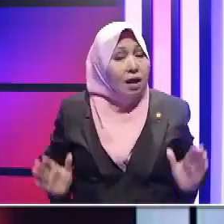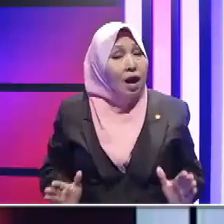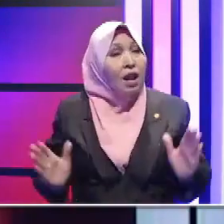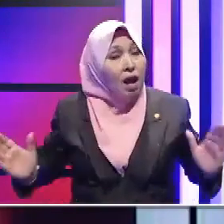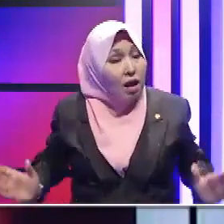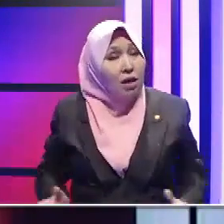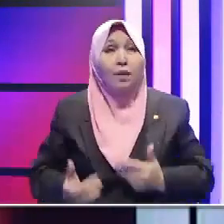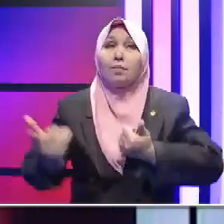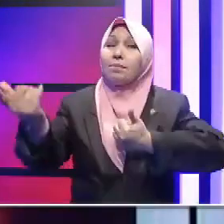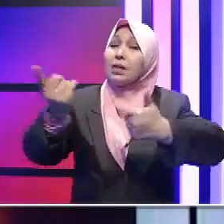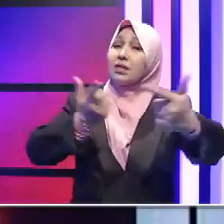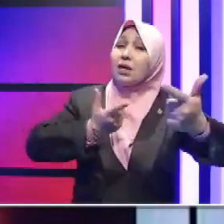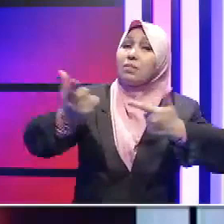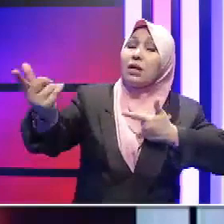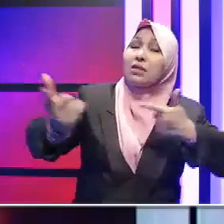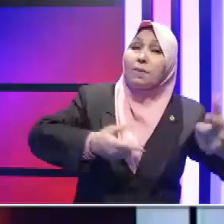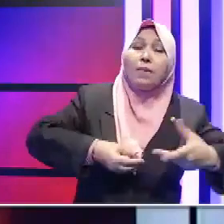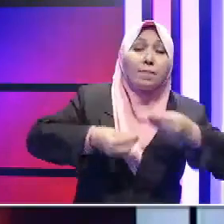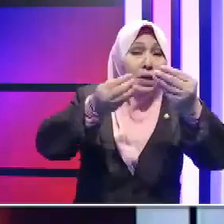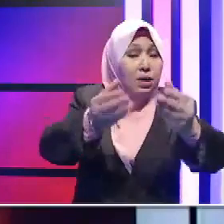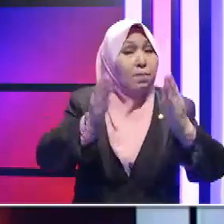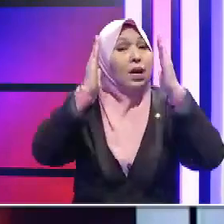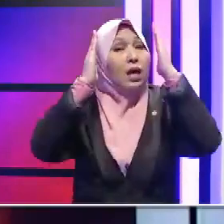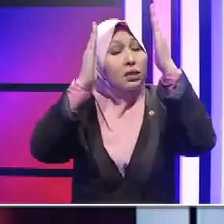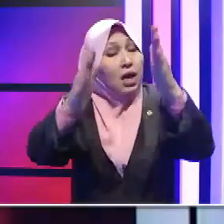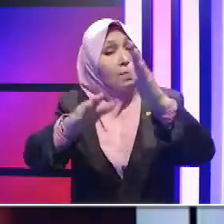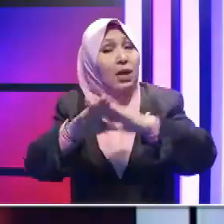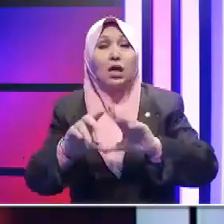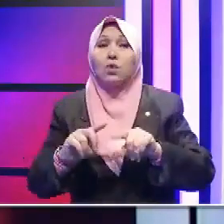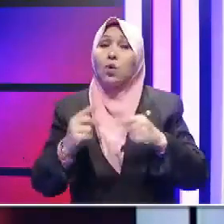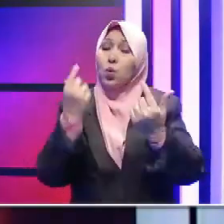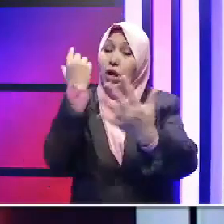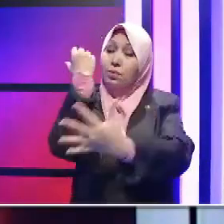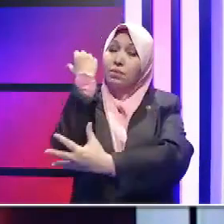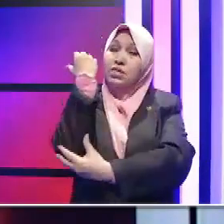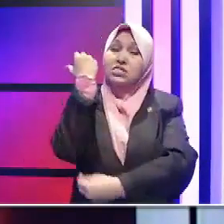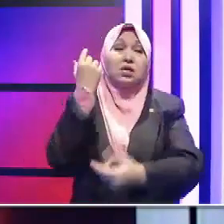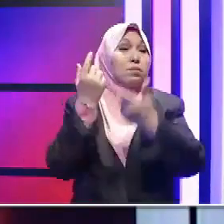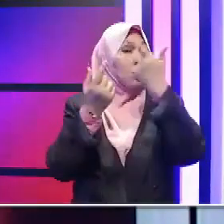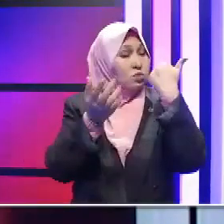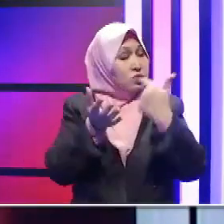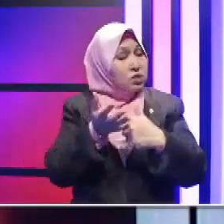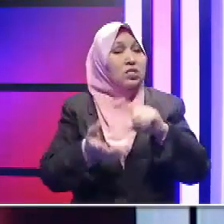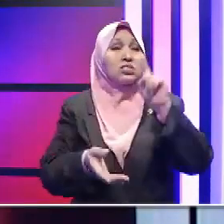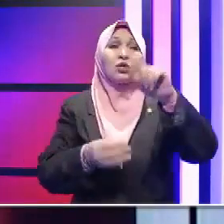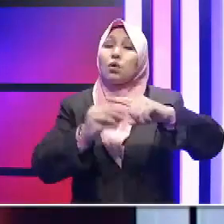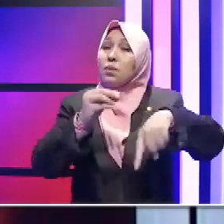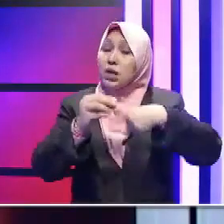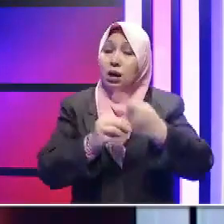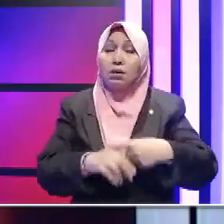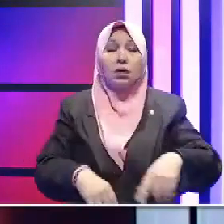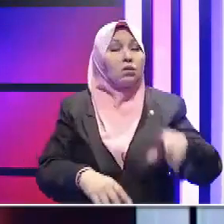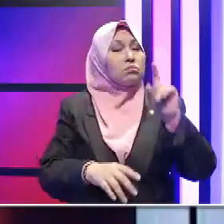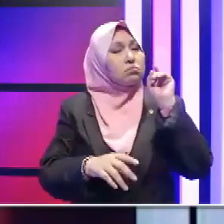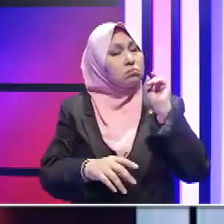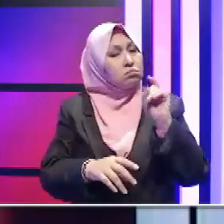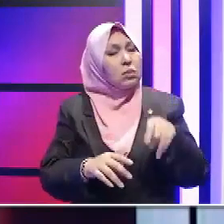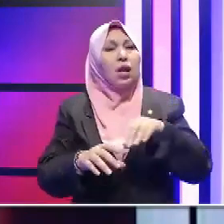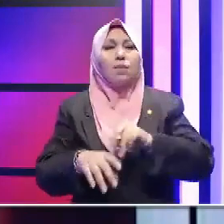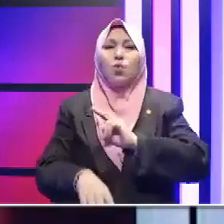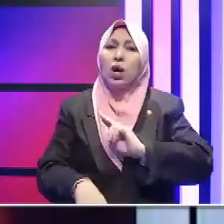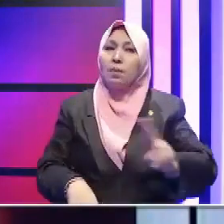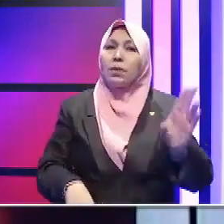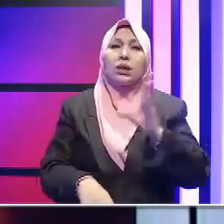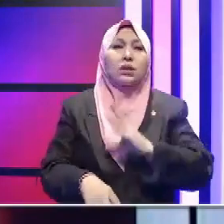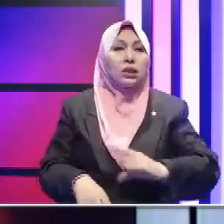menyantuni bahkan memberikan perhatian kepada golongan yang miskin berani ini Allah satu perkara yang dituntut di dalam agama